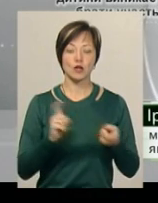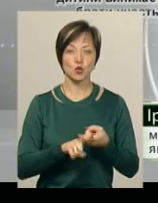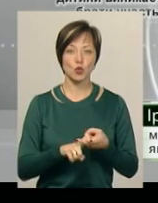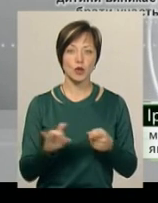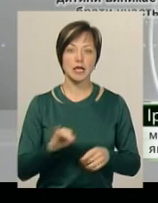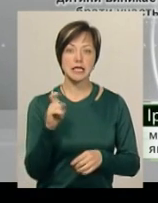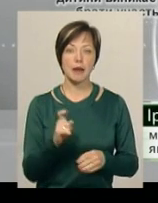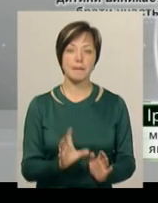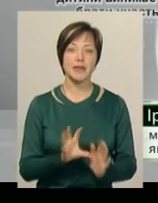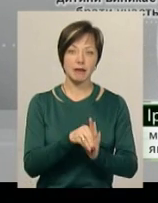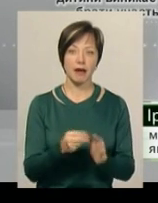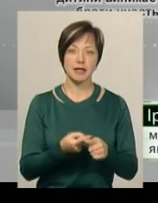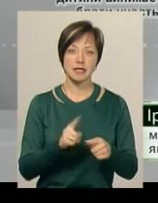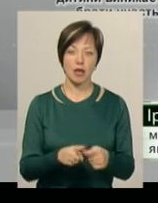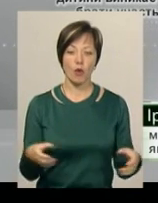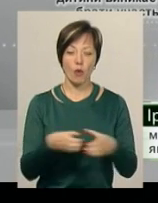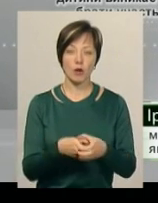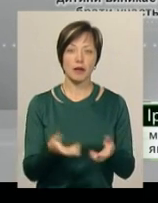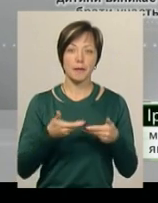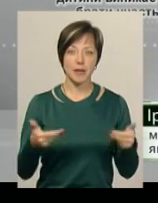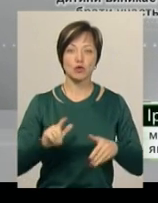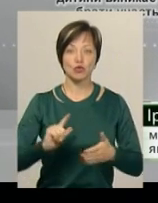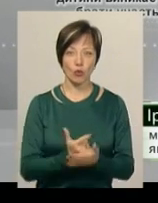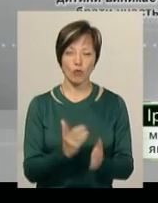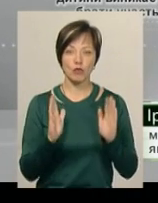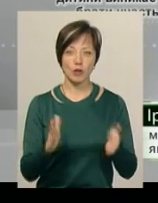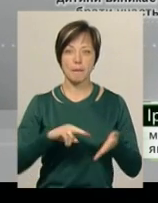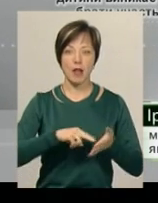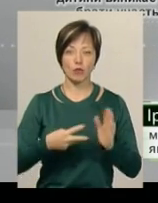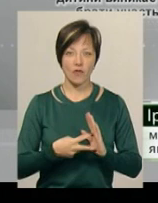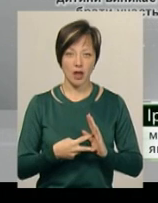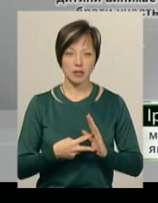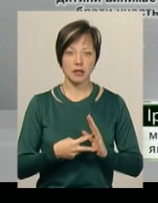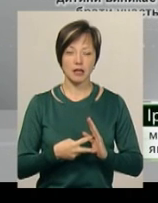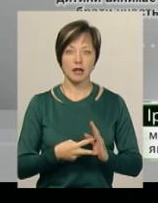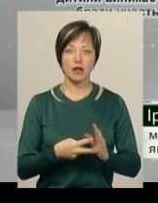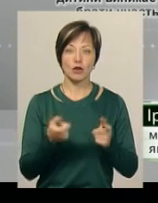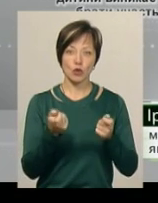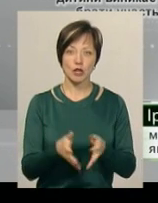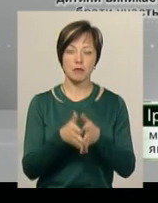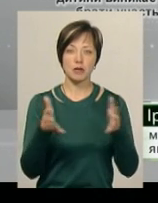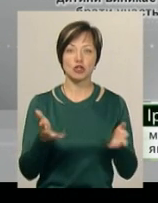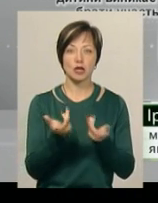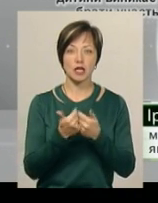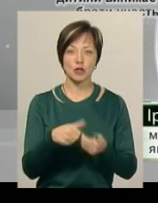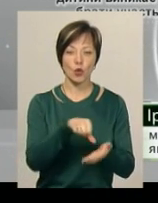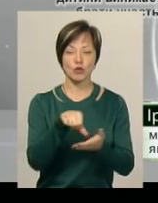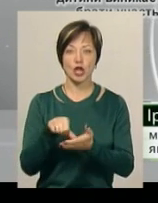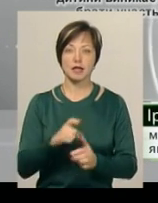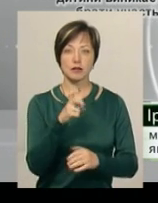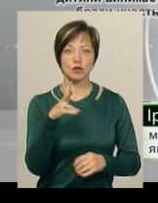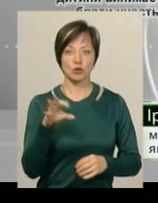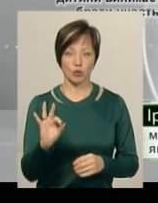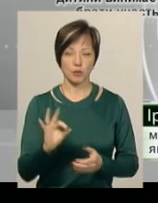із приєднанням цієї когорти ми знову ж таки будемо планувати дещо більшу кількість учасників